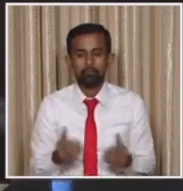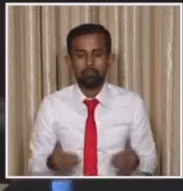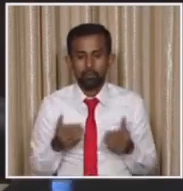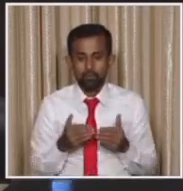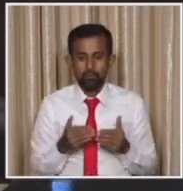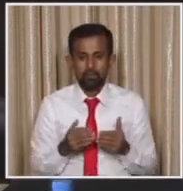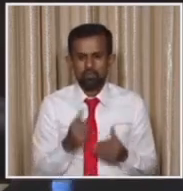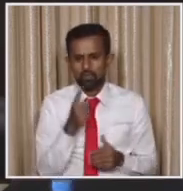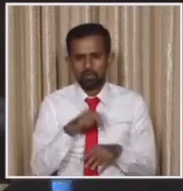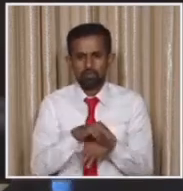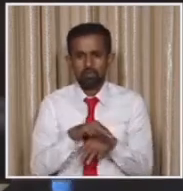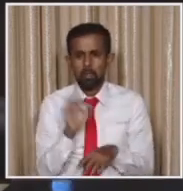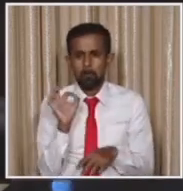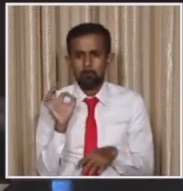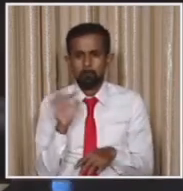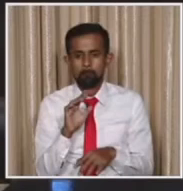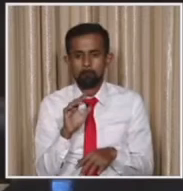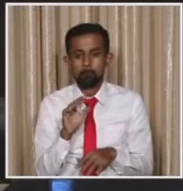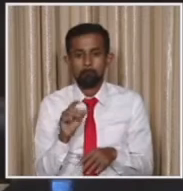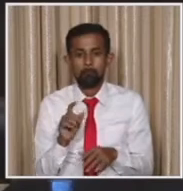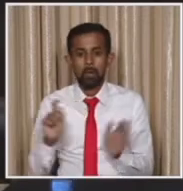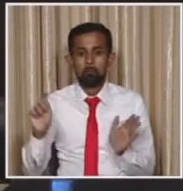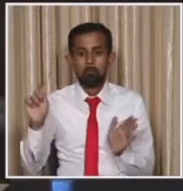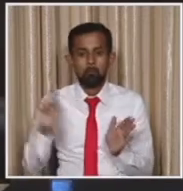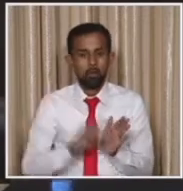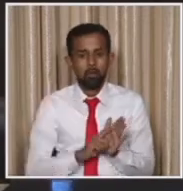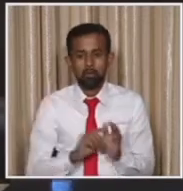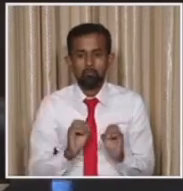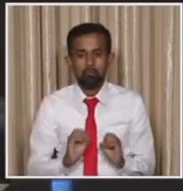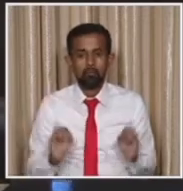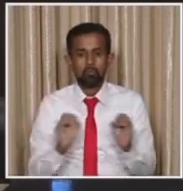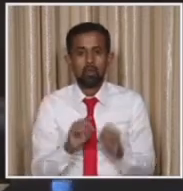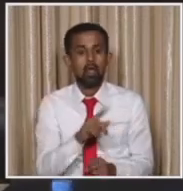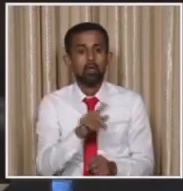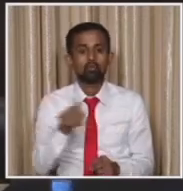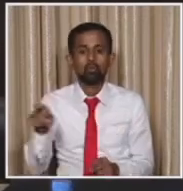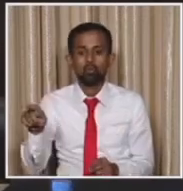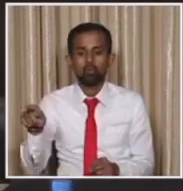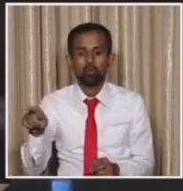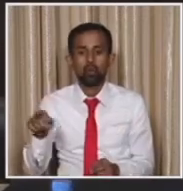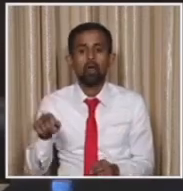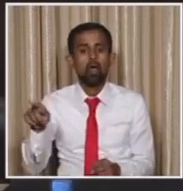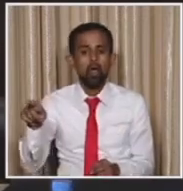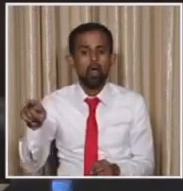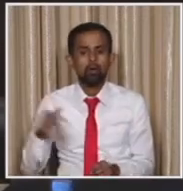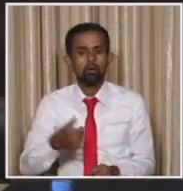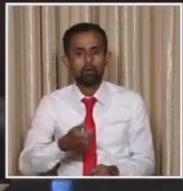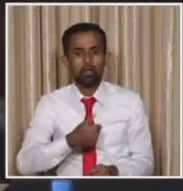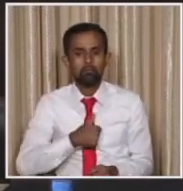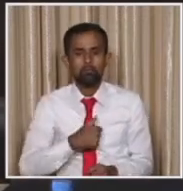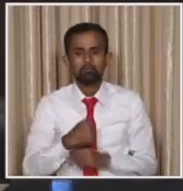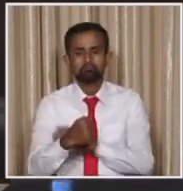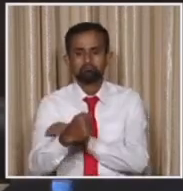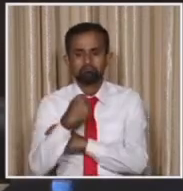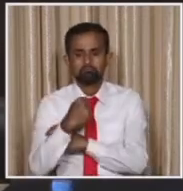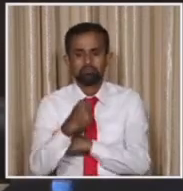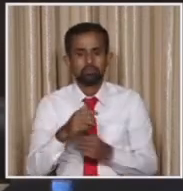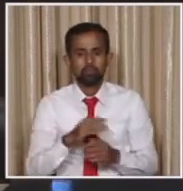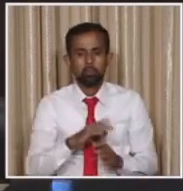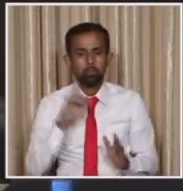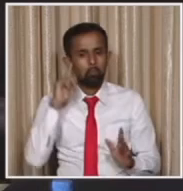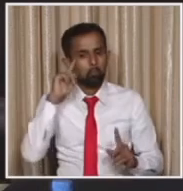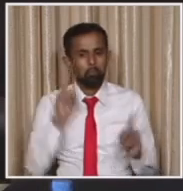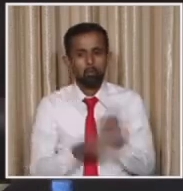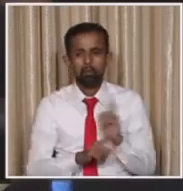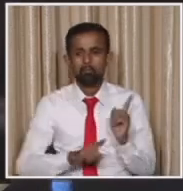වෙනකොට 175ක් මේ කට්ටියගෙන් එකතු කරගෙන නැහැ. කවුද මේ කට්ටිය? කාටද මේ අභිමතය තියෙන්නේ මේ කට්ටියට මෙහෙම පැහැර හැරලා